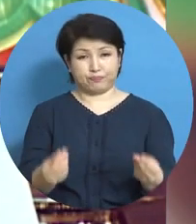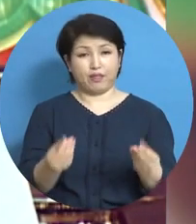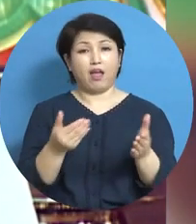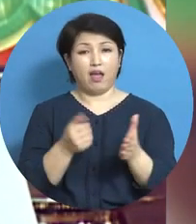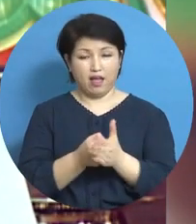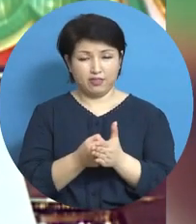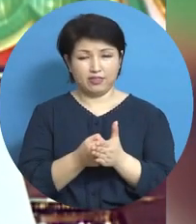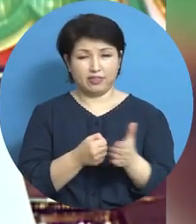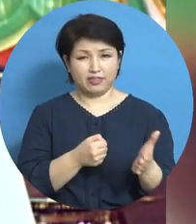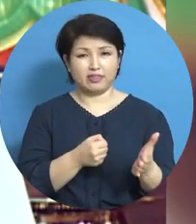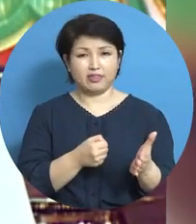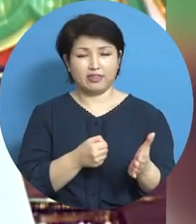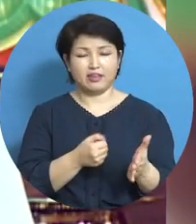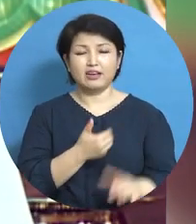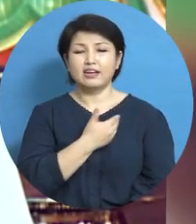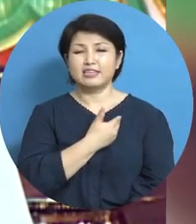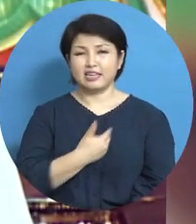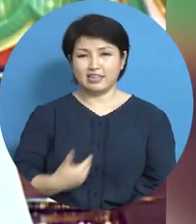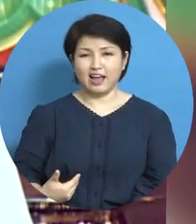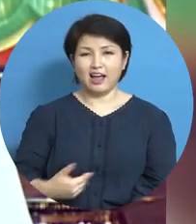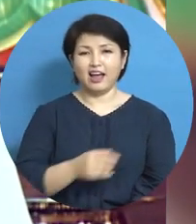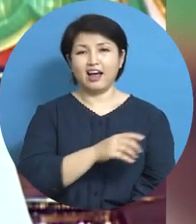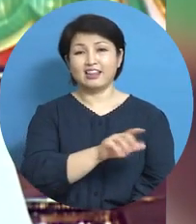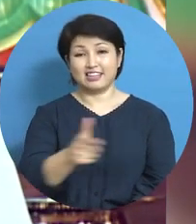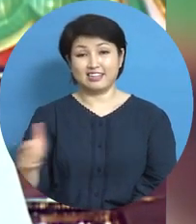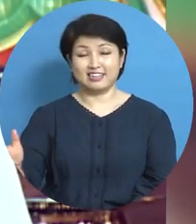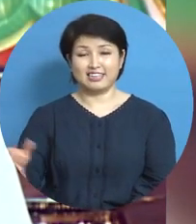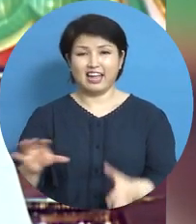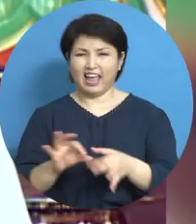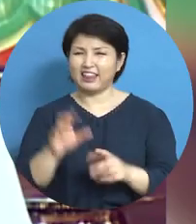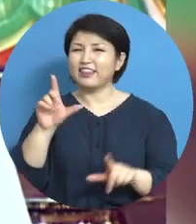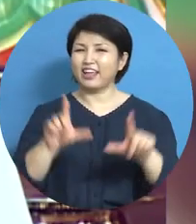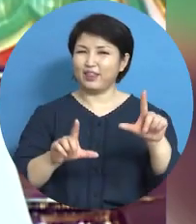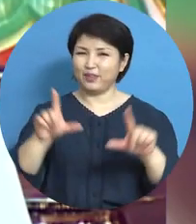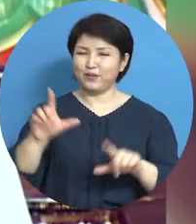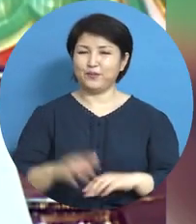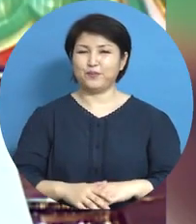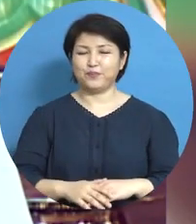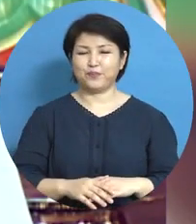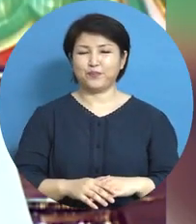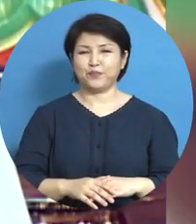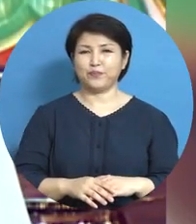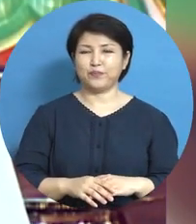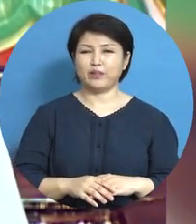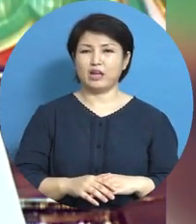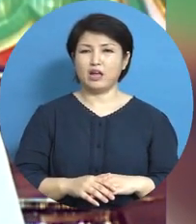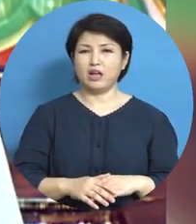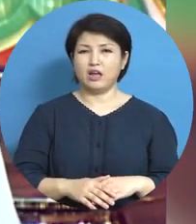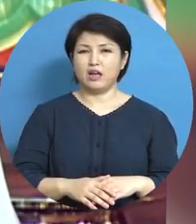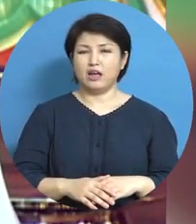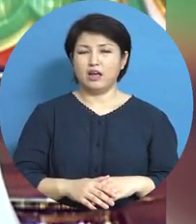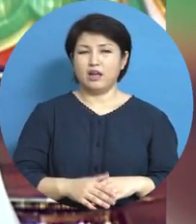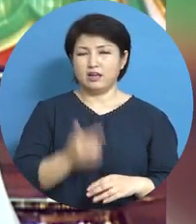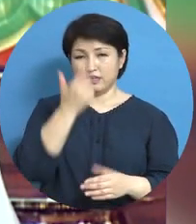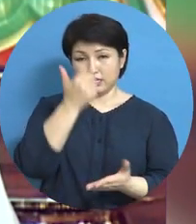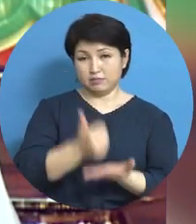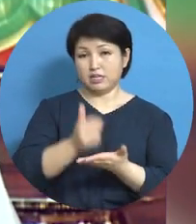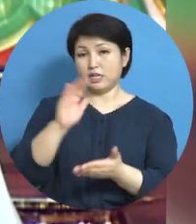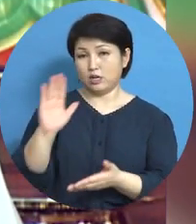부처님의 제자들의 태도였습니다. 출가한 스님들뿐만 아니라 제가 한